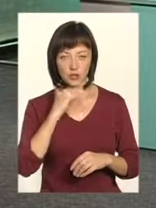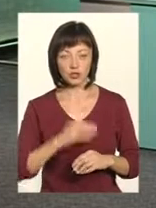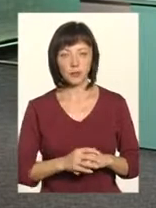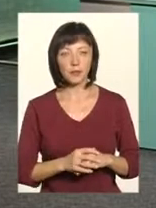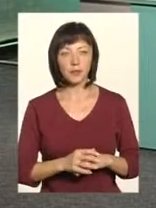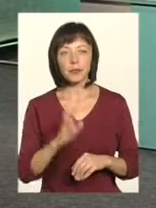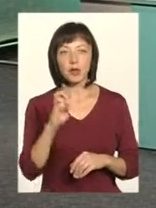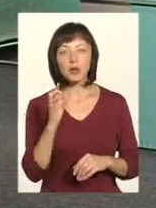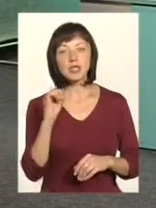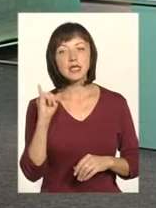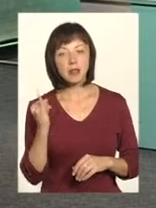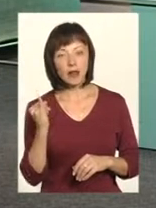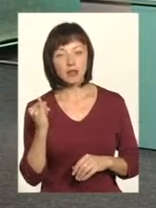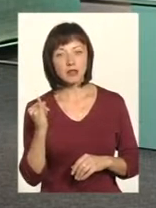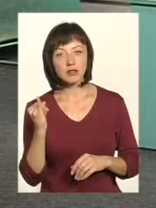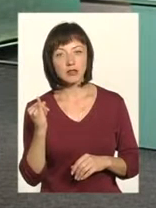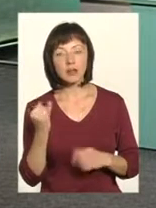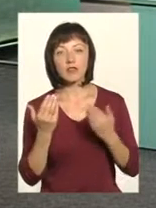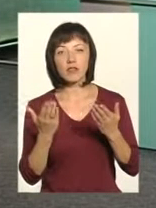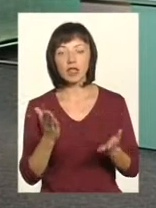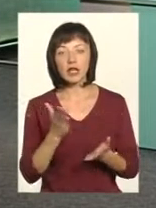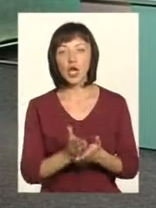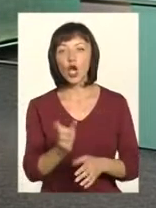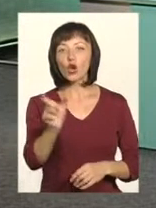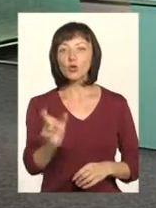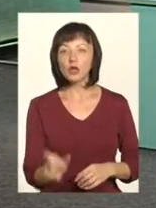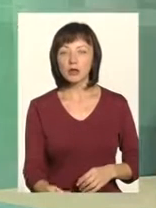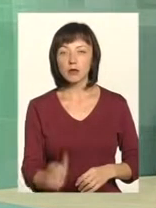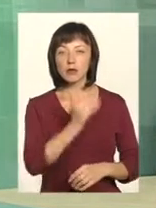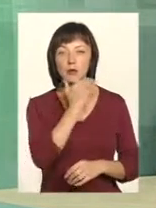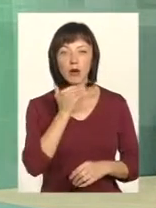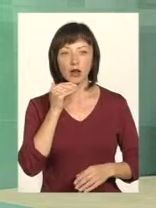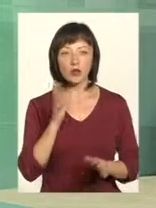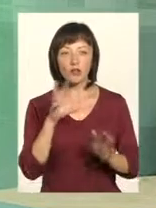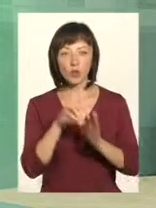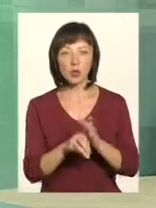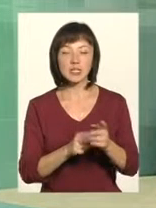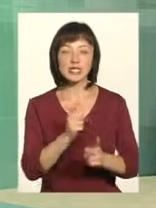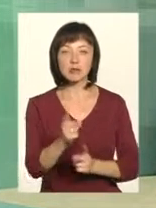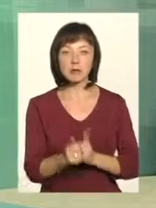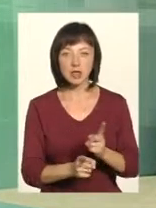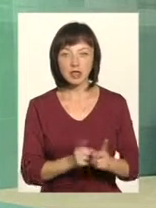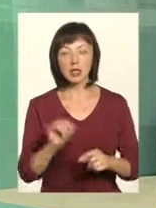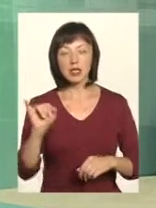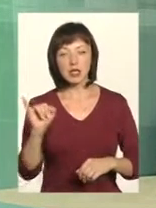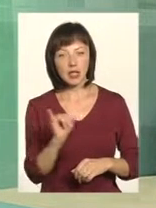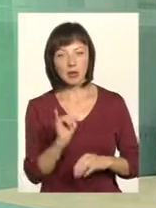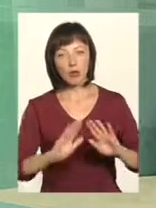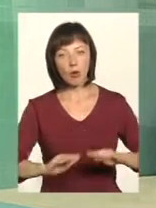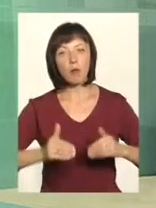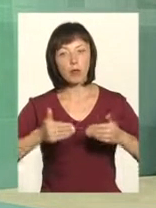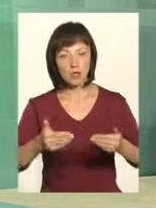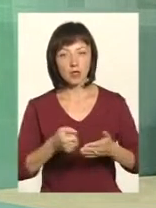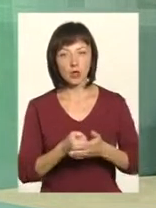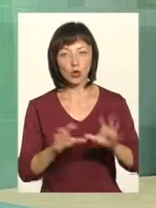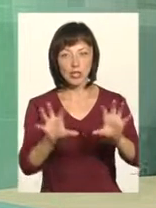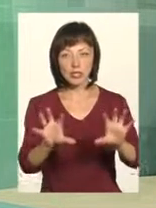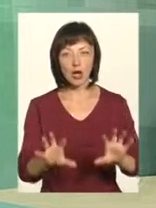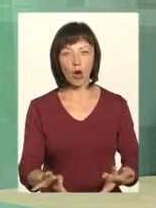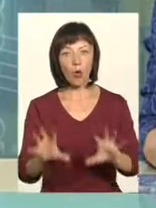Борисе Івановичу, ви є людиною, яка дуже багато вносить змін і власне, пропозицій до